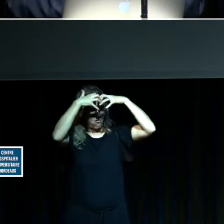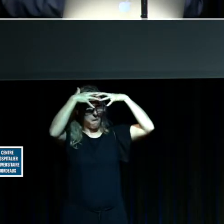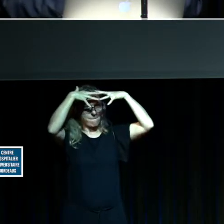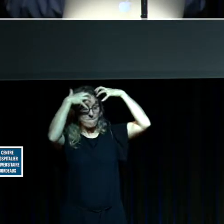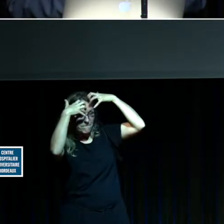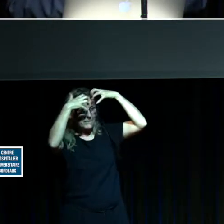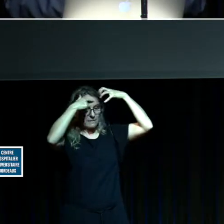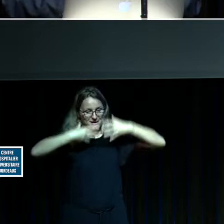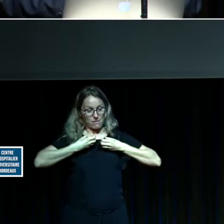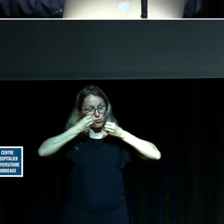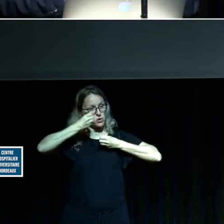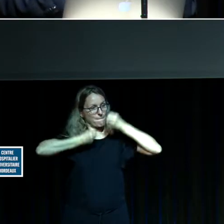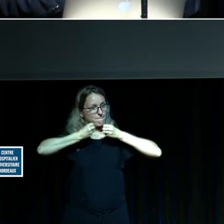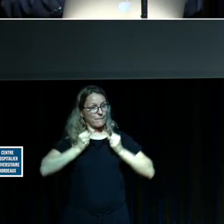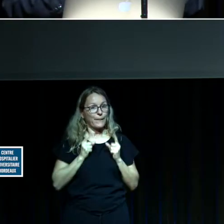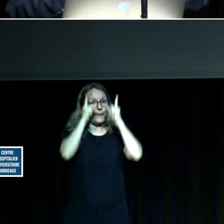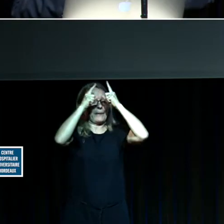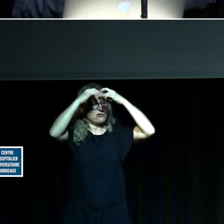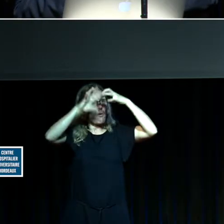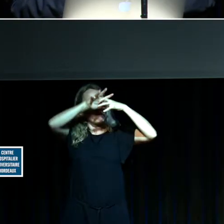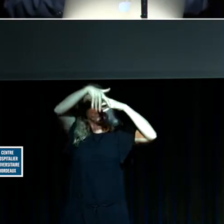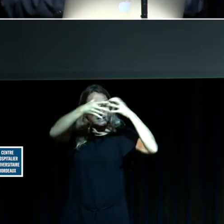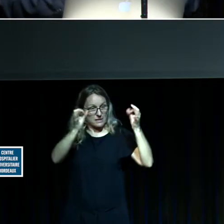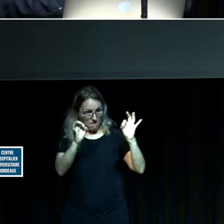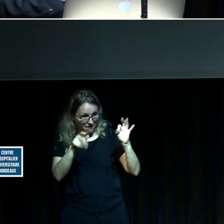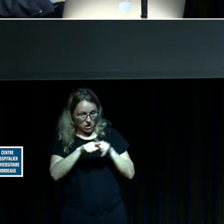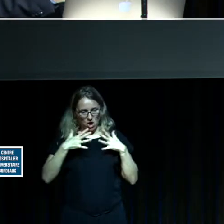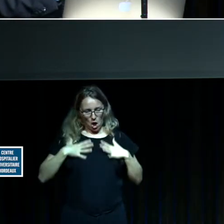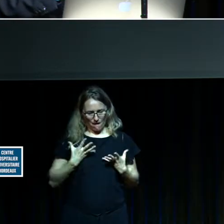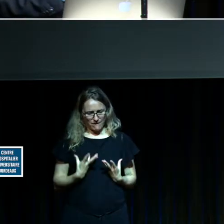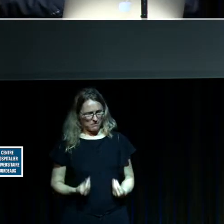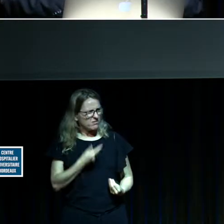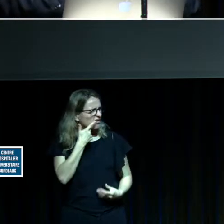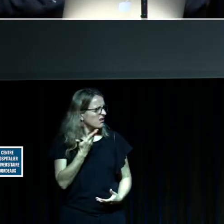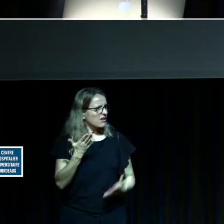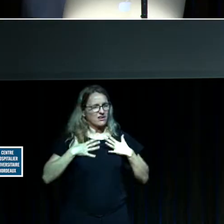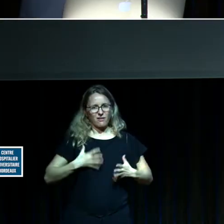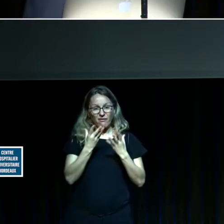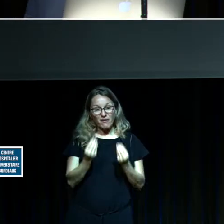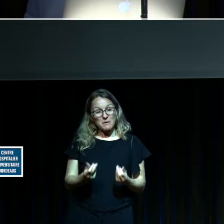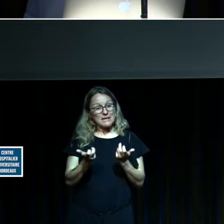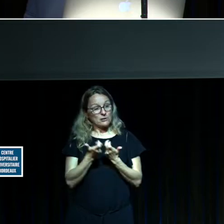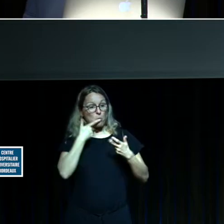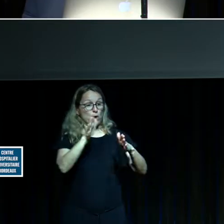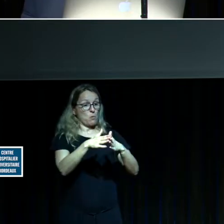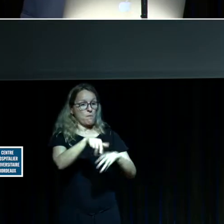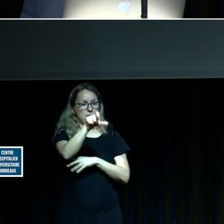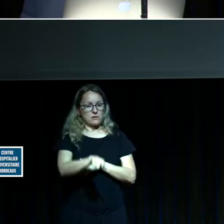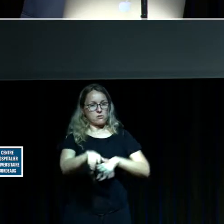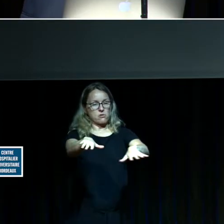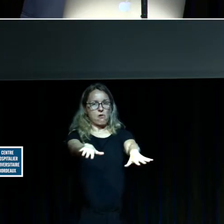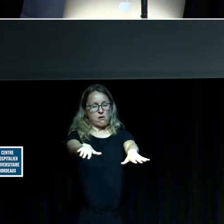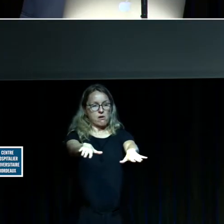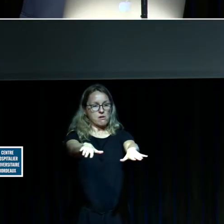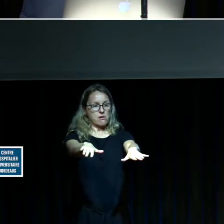n'est plus irrigué comme il faut. Qui va présenter une faiblesse du corps. Alors, faiblesse du corps, qu'est-ce que ça veut dire? On va demander à la personne de tendre les bras devant elle. Les deux